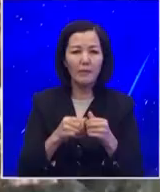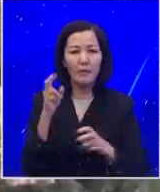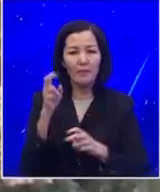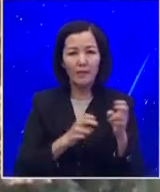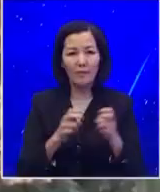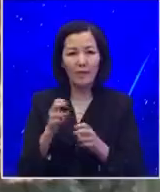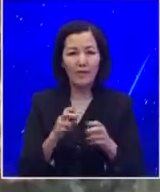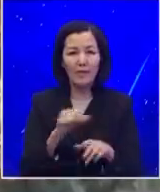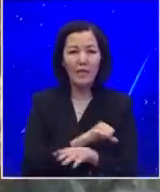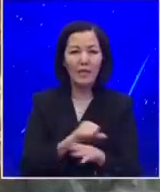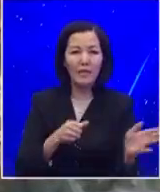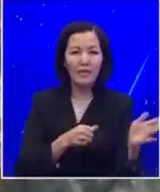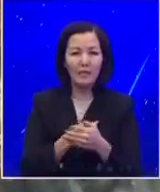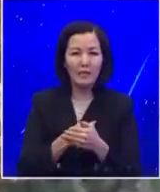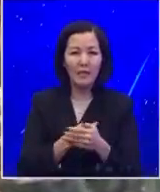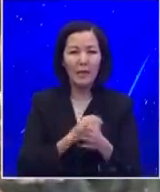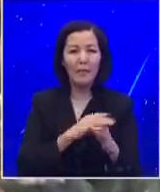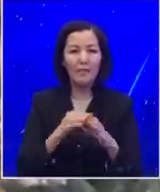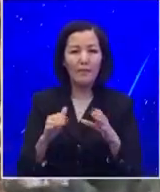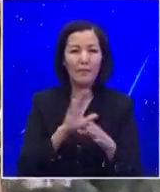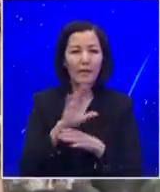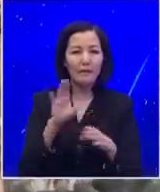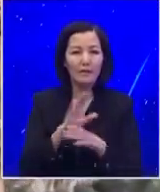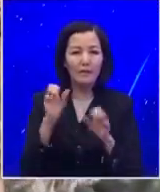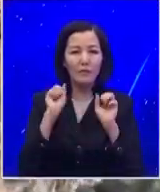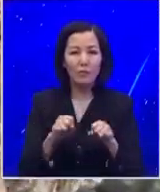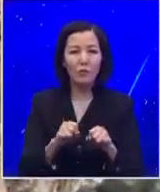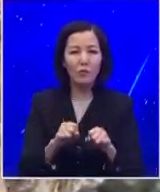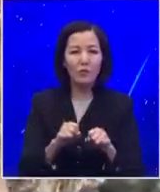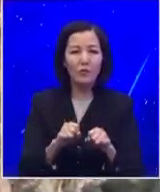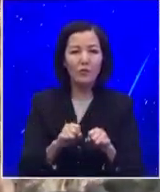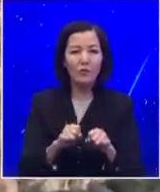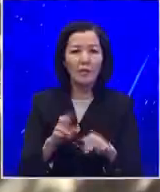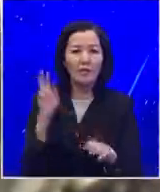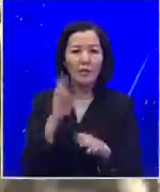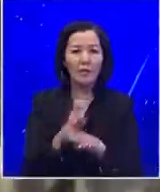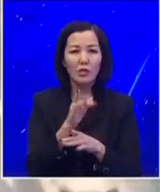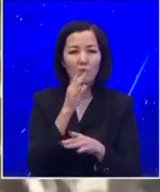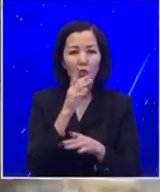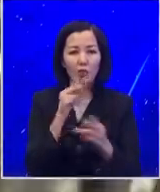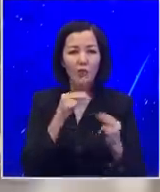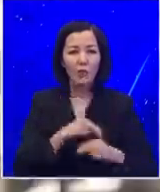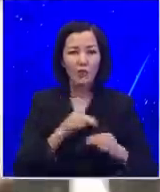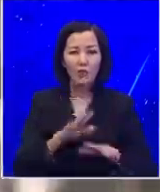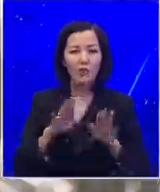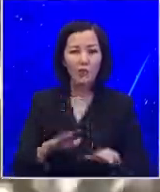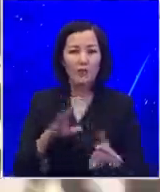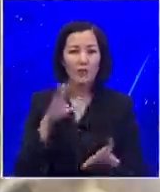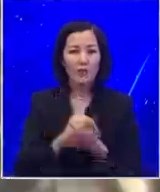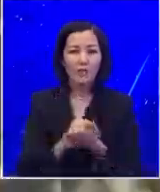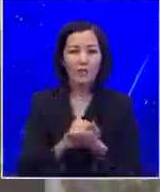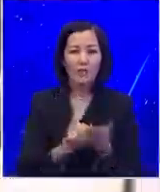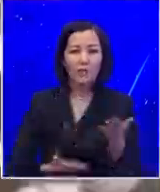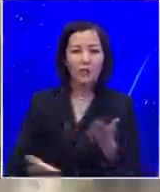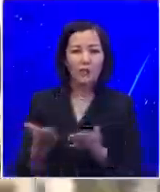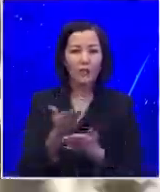а границы закрыты. Производители не могут полагаться на приезжающих сезонных рабочих, занятых в